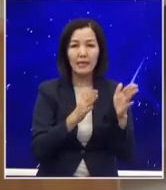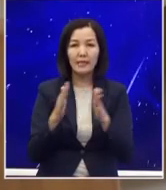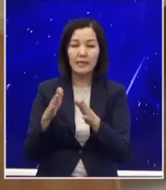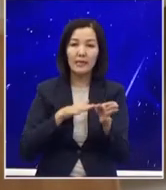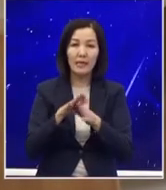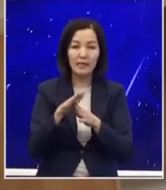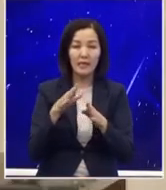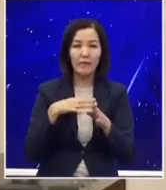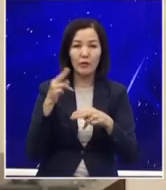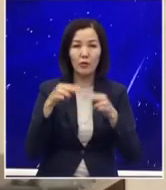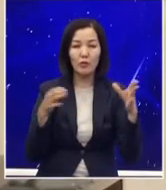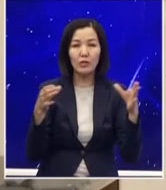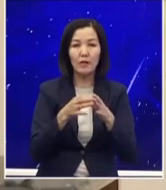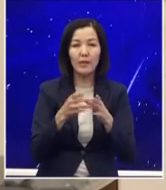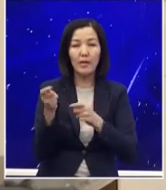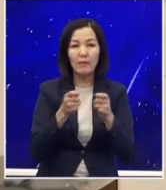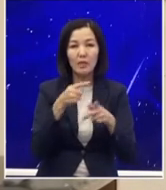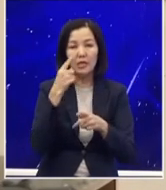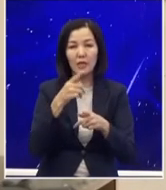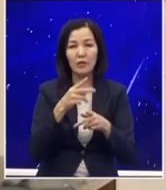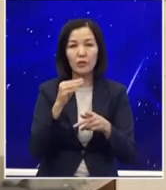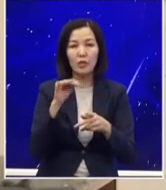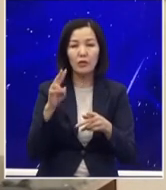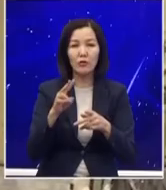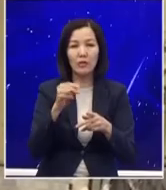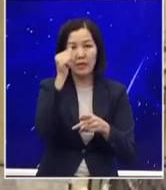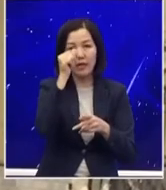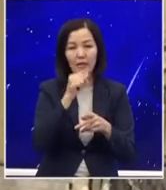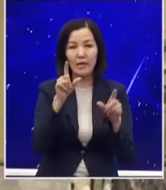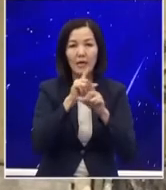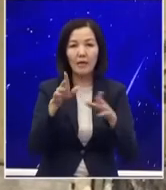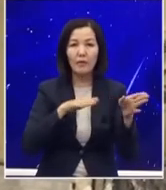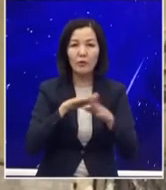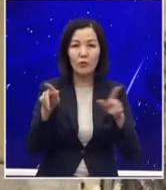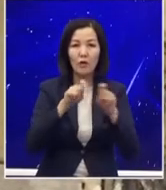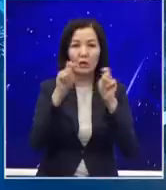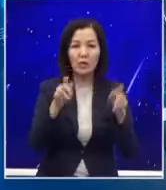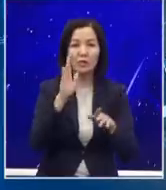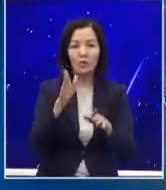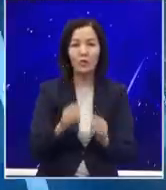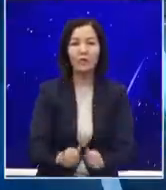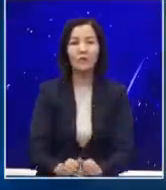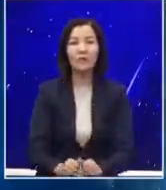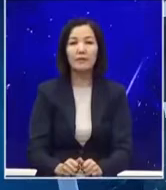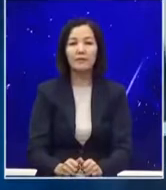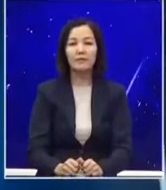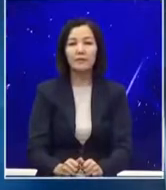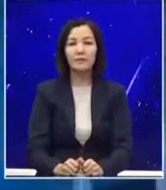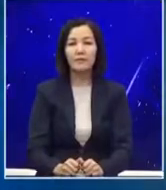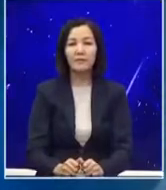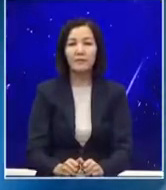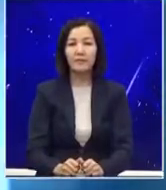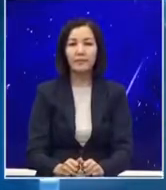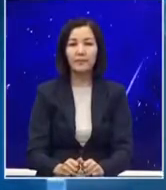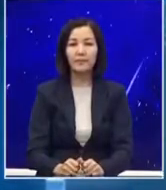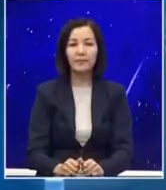атқарылып жатыр. Мердігер компания басшыларының айтуынша желтоқсан айында ғимарат толық пайдалануға беріледі. Жарқын Нұрланұлы, Мәди Байбосынов, Жетісу